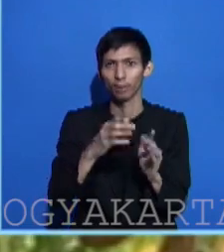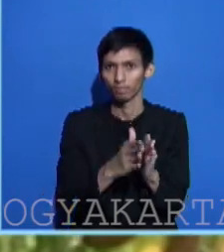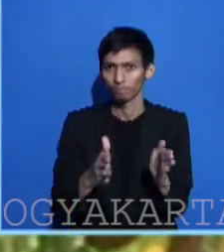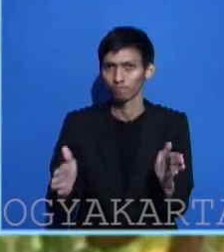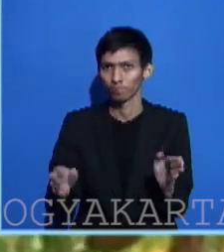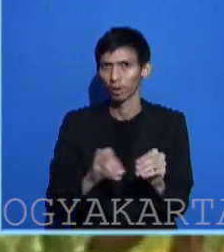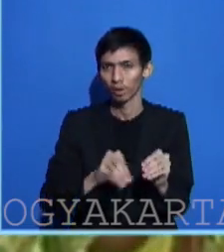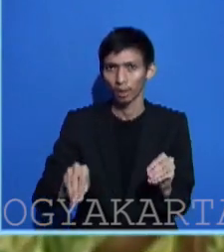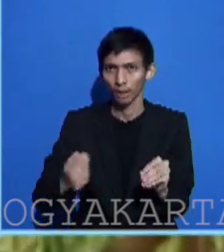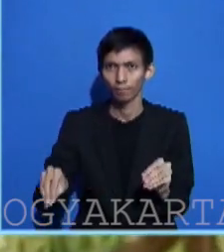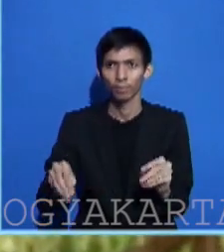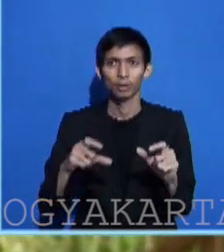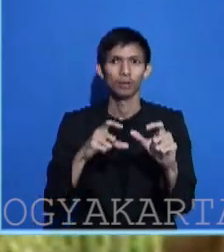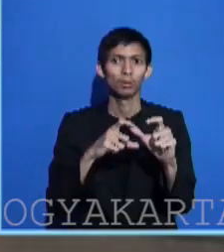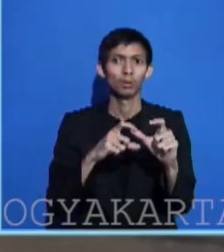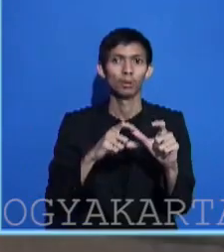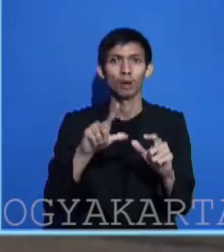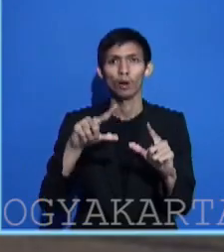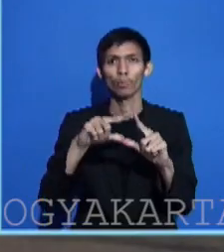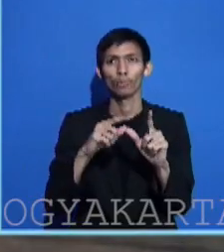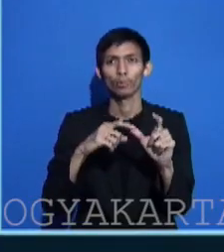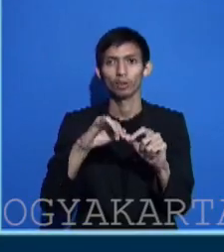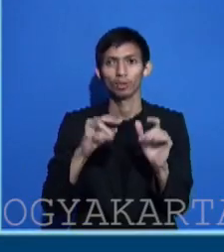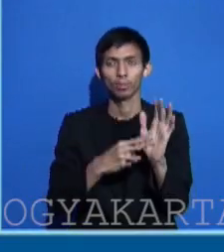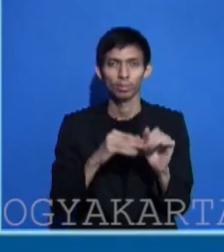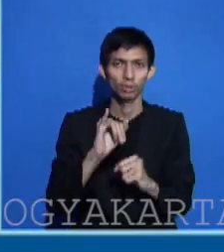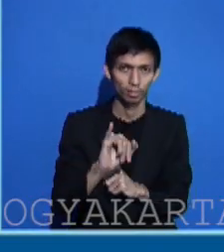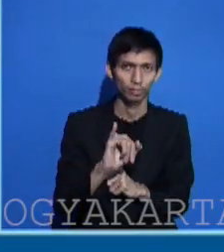namun dibonsarujuki sesarangan ka Al wau